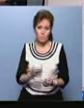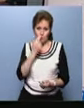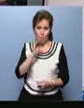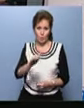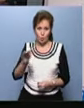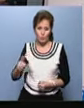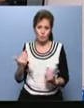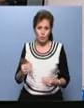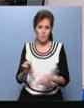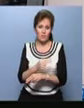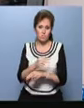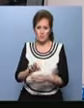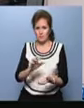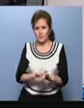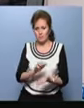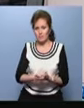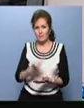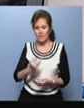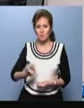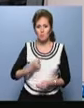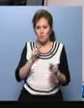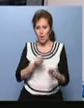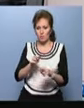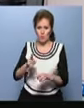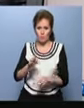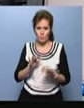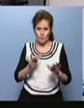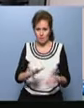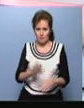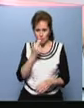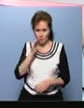их воспитанием занимаются и инспекторы по делам несовершеннолетних.